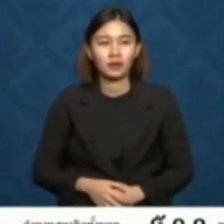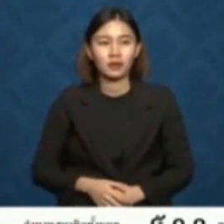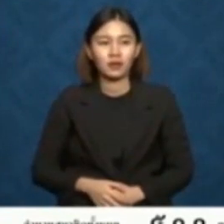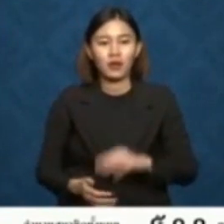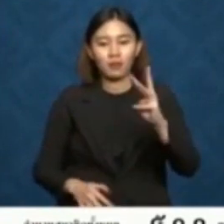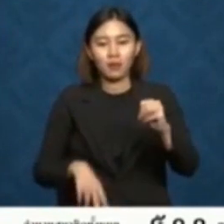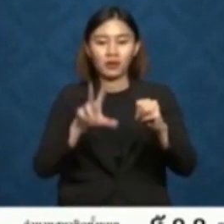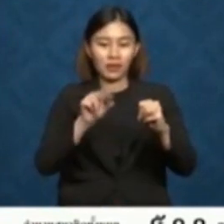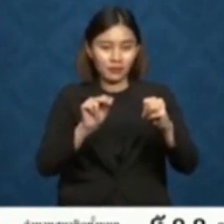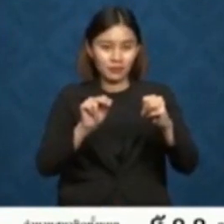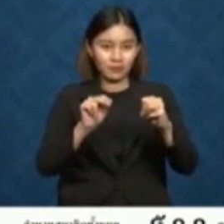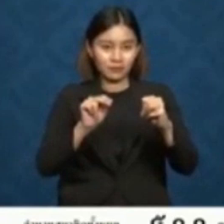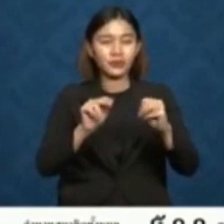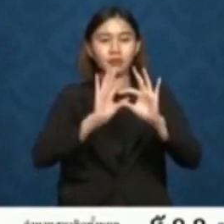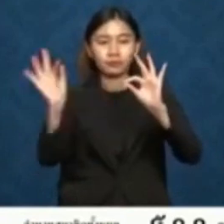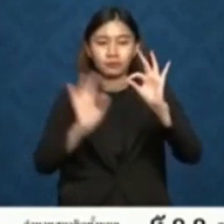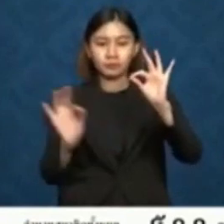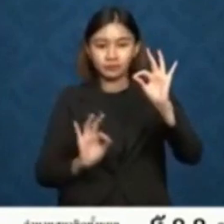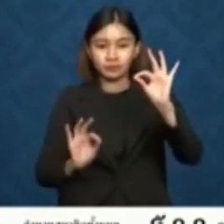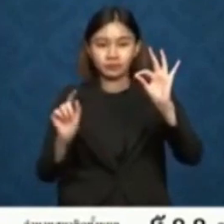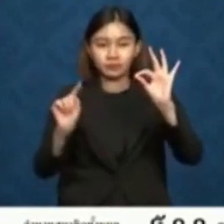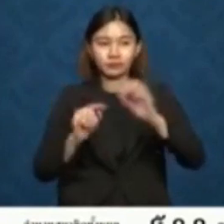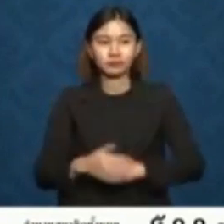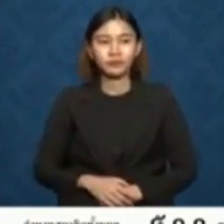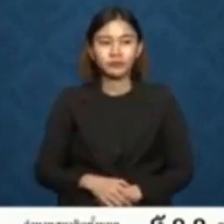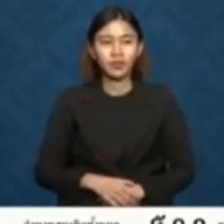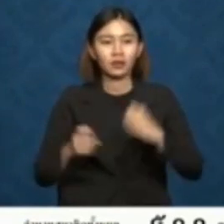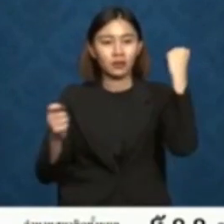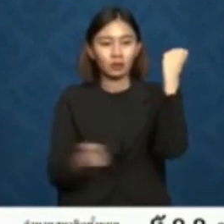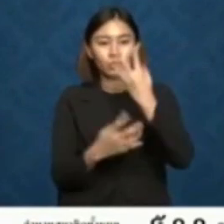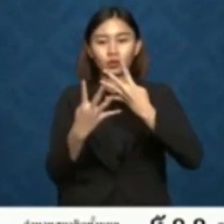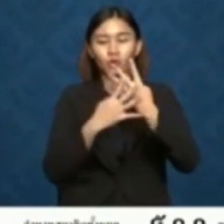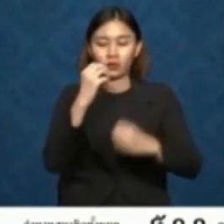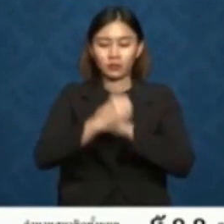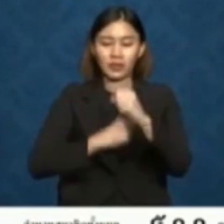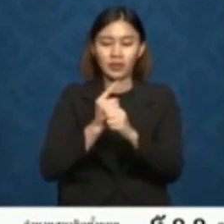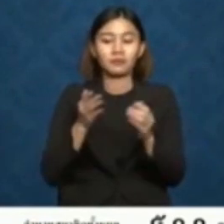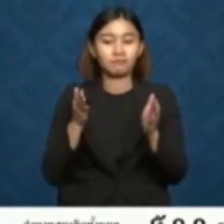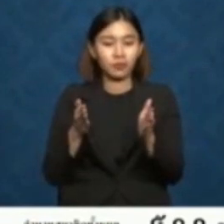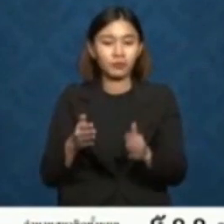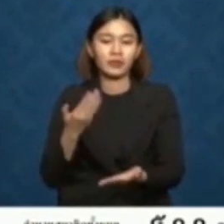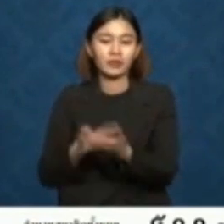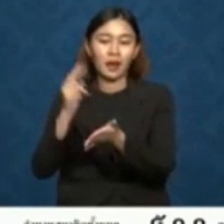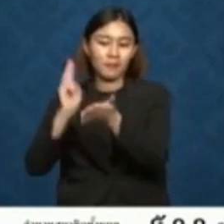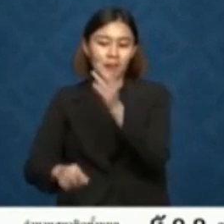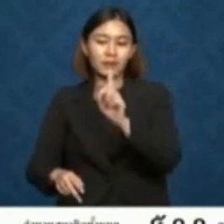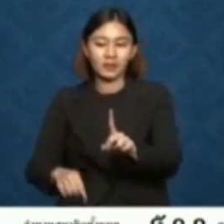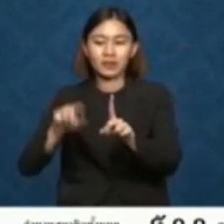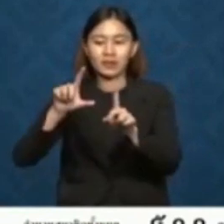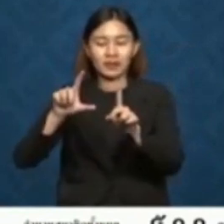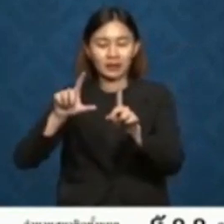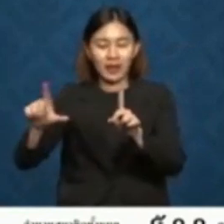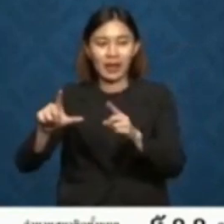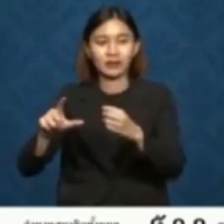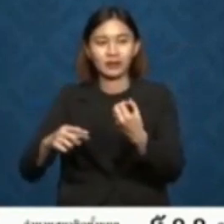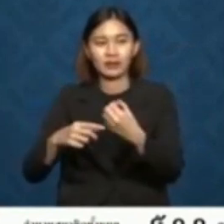ามนะครับแล้วก็ในมาตรา30ครับของเขาเนี่ยระบุนะครับวางโทษจำคุกไม่เกิน1ปีหรือ